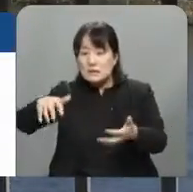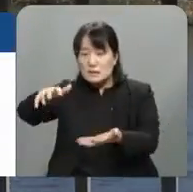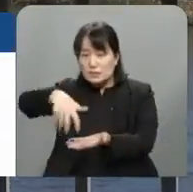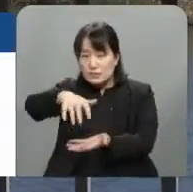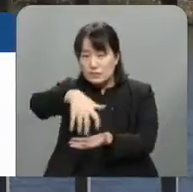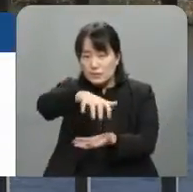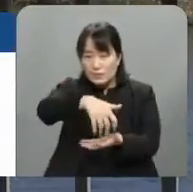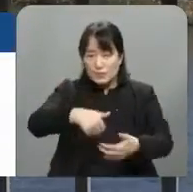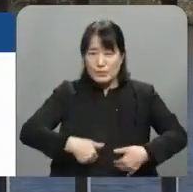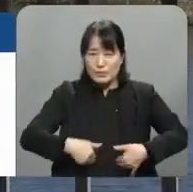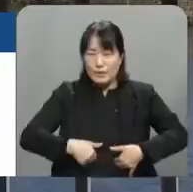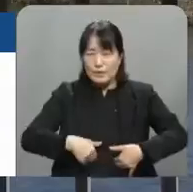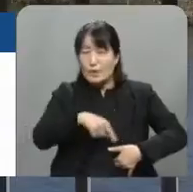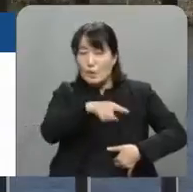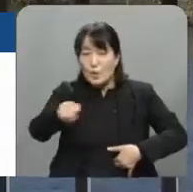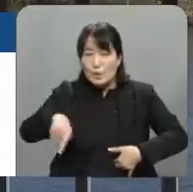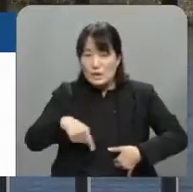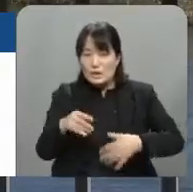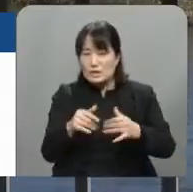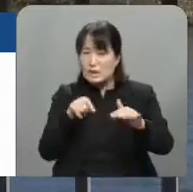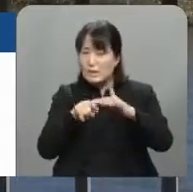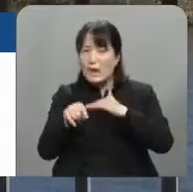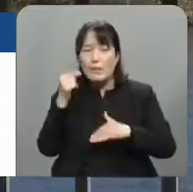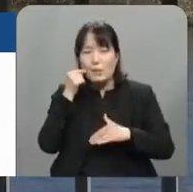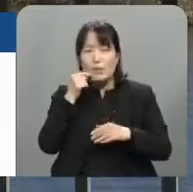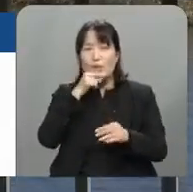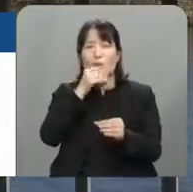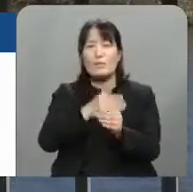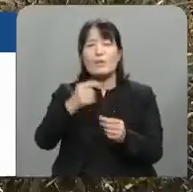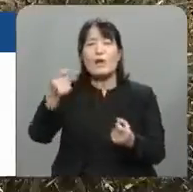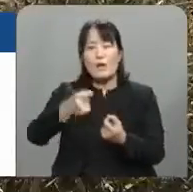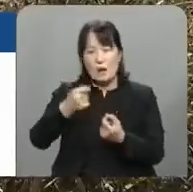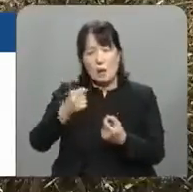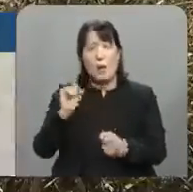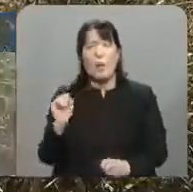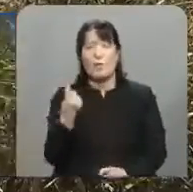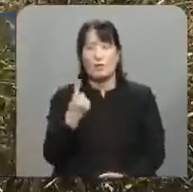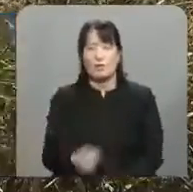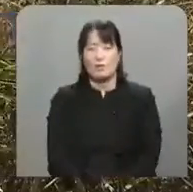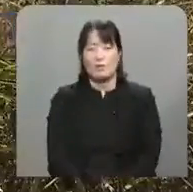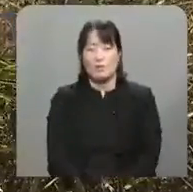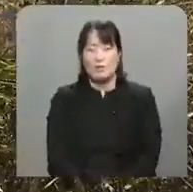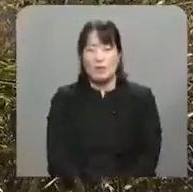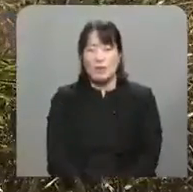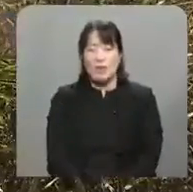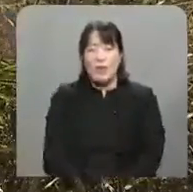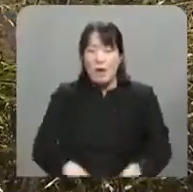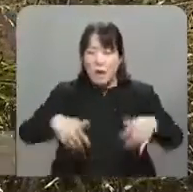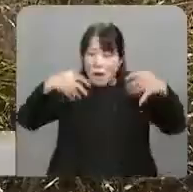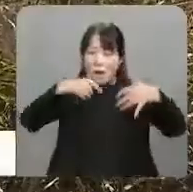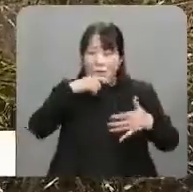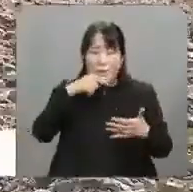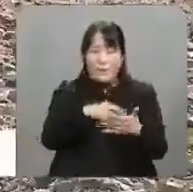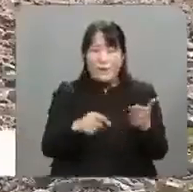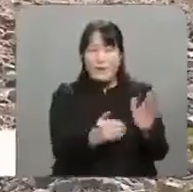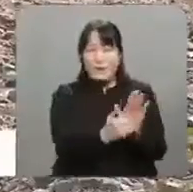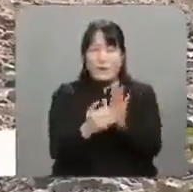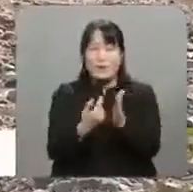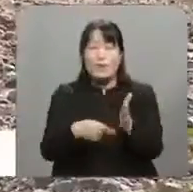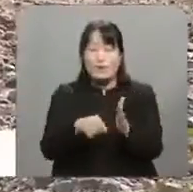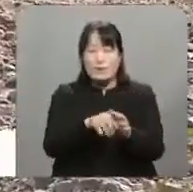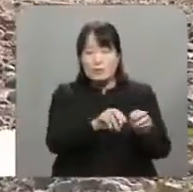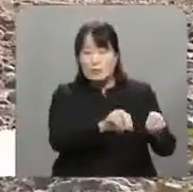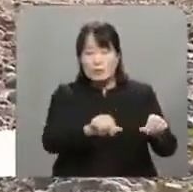해야 되는데 여긴 미국지역 이다 보니까 뉴 된 지르게 있을 수 있어 가죽 수해를 막기 위해선 하천의 흙더미를